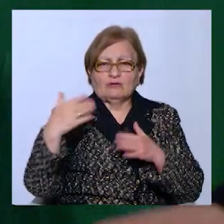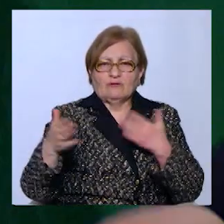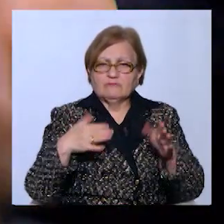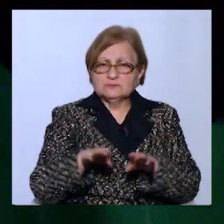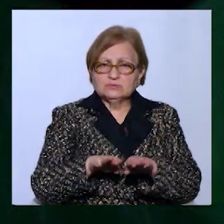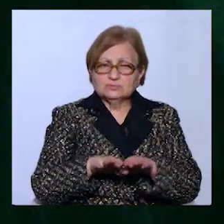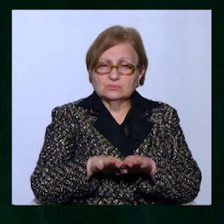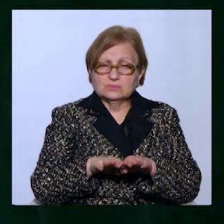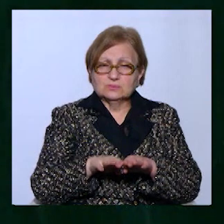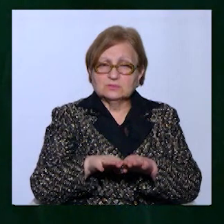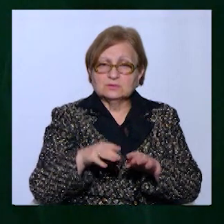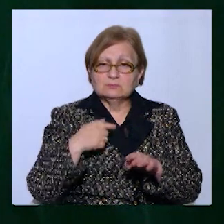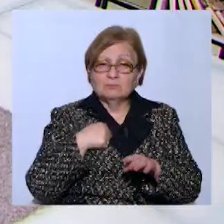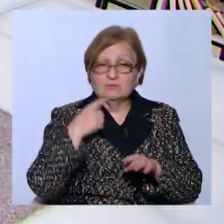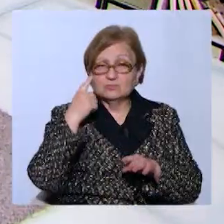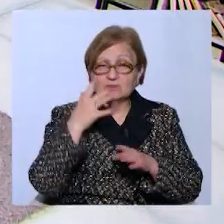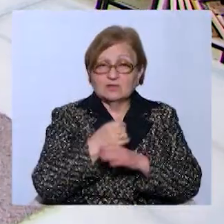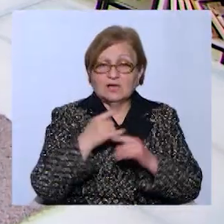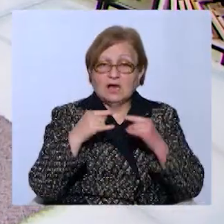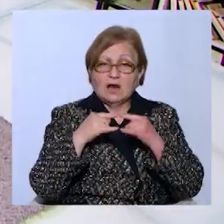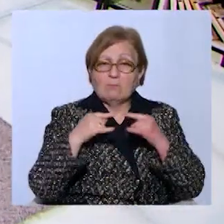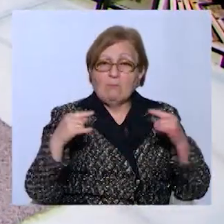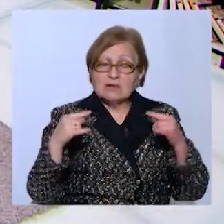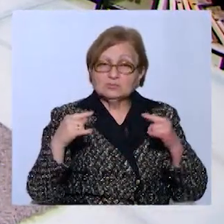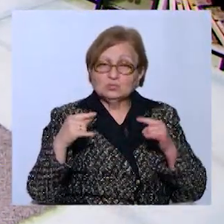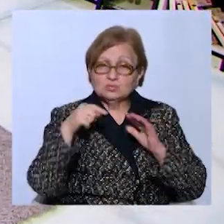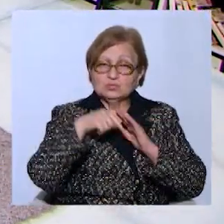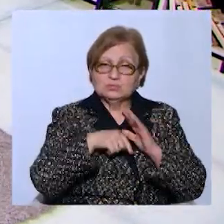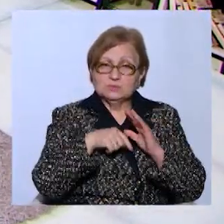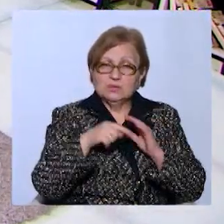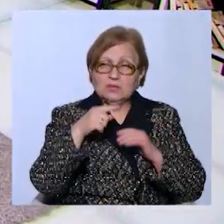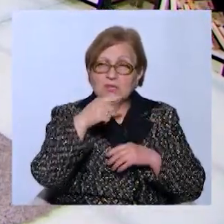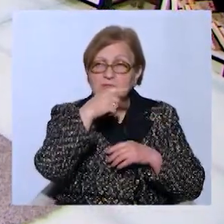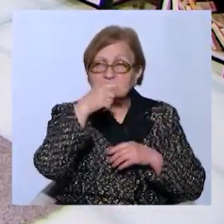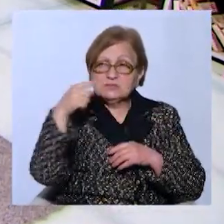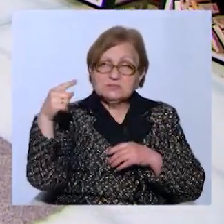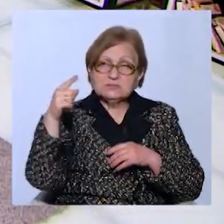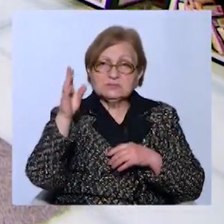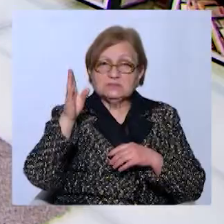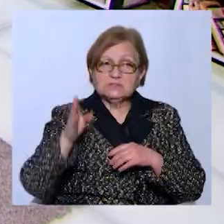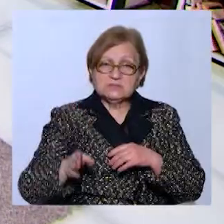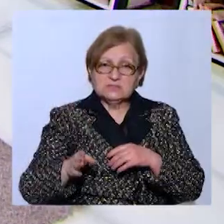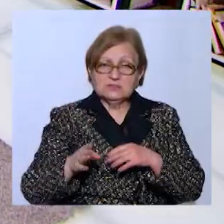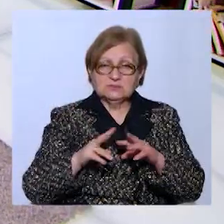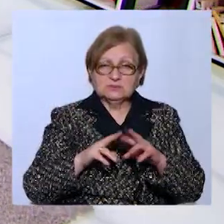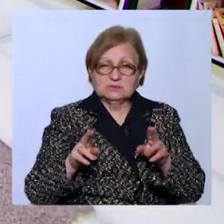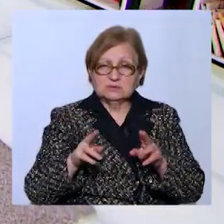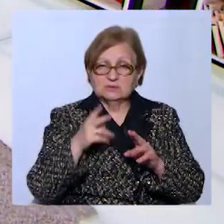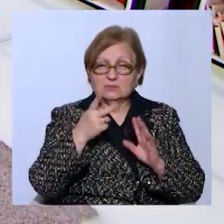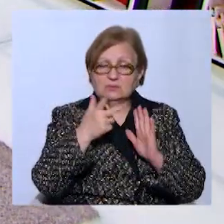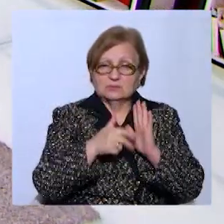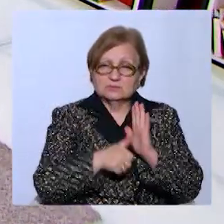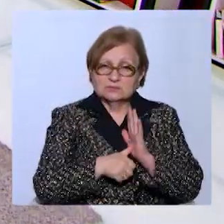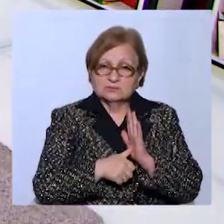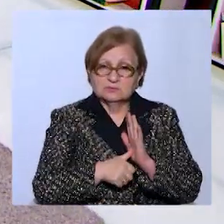ტოლია. მართკუთხედის კერძო შემთხვევაა, როდესაც სიგრძე და სიგანე ტოლია. ამის ფართობი უნდა იყოს 36,